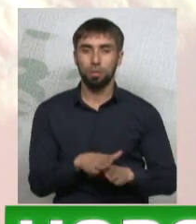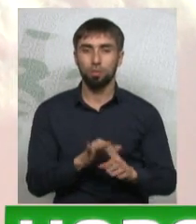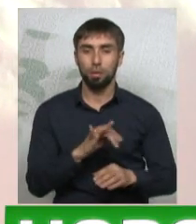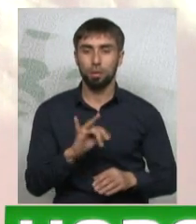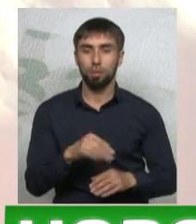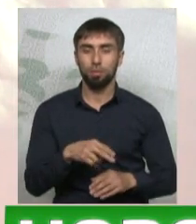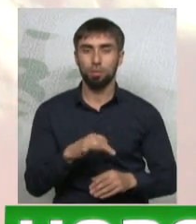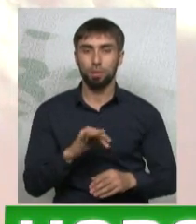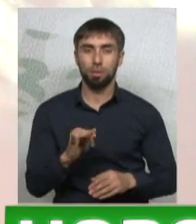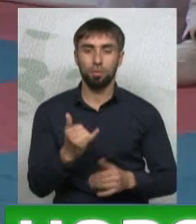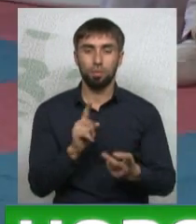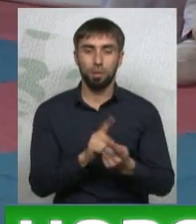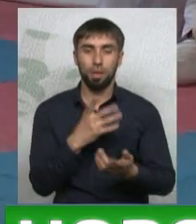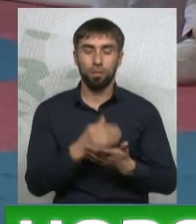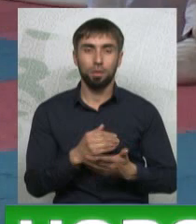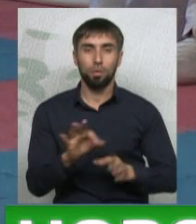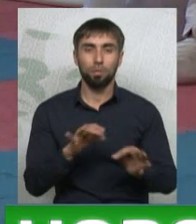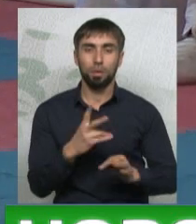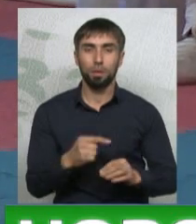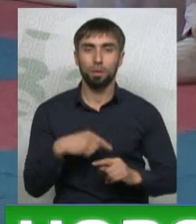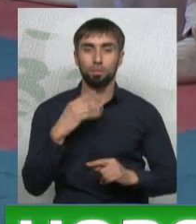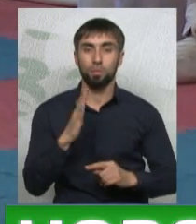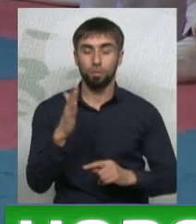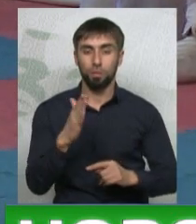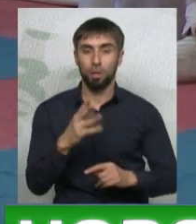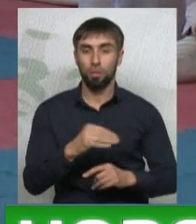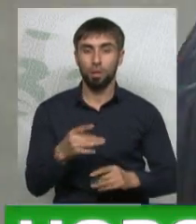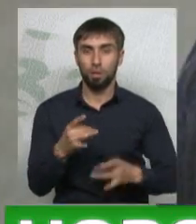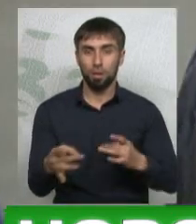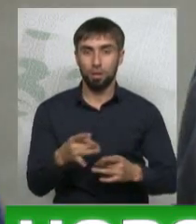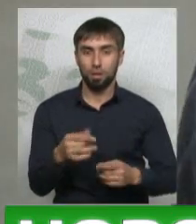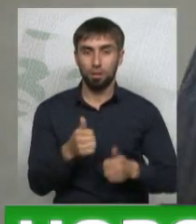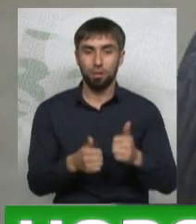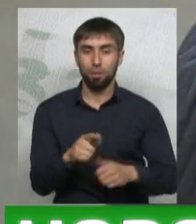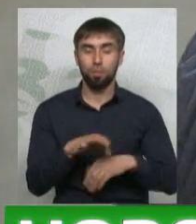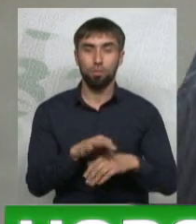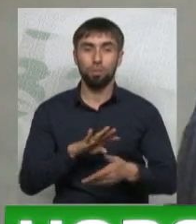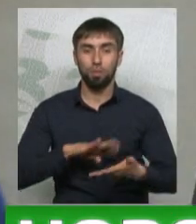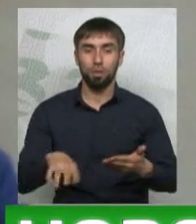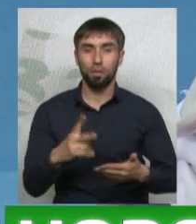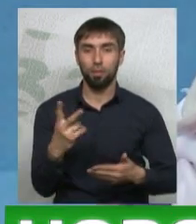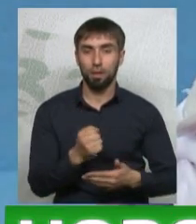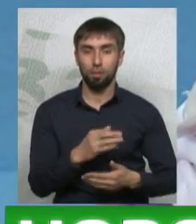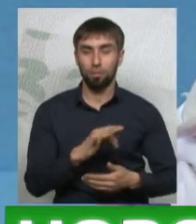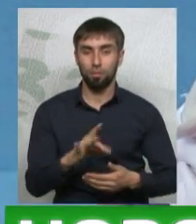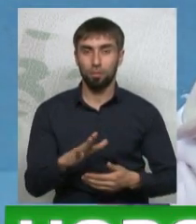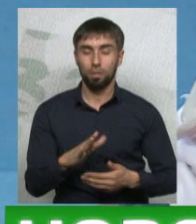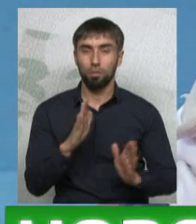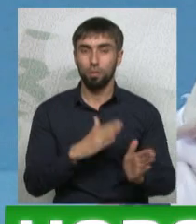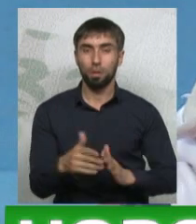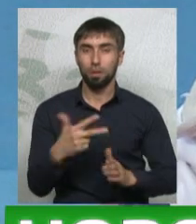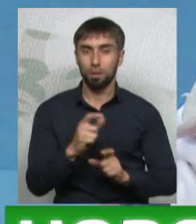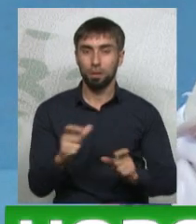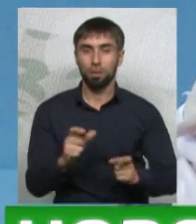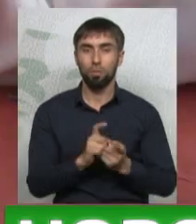прыжков. Сегодняшняя встреча своего рода отбор на следующие межрегиональные соревнования. Проходит она после двухнедельных сборов. Порядка 30